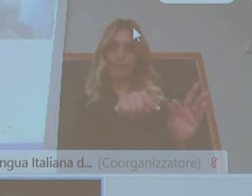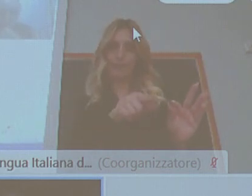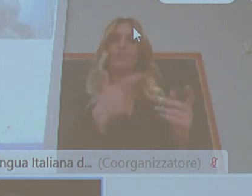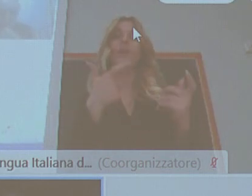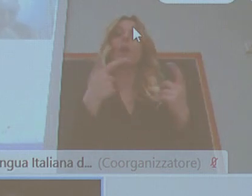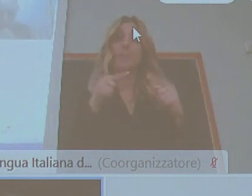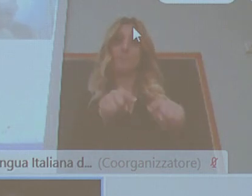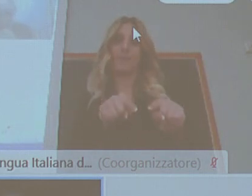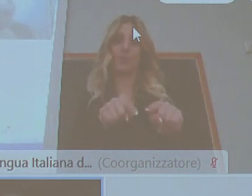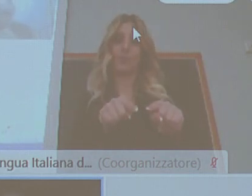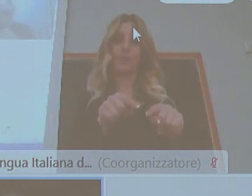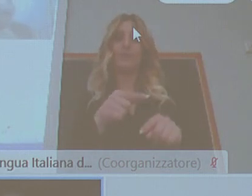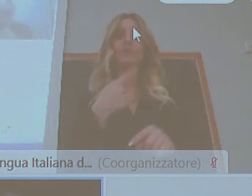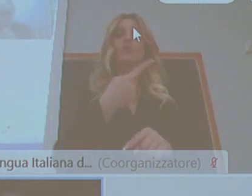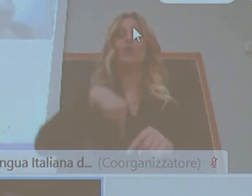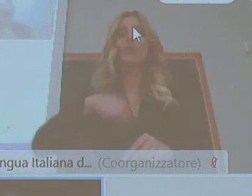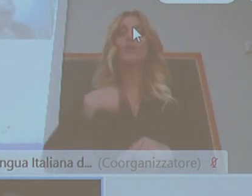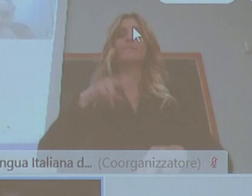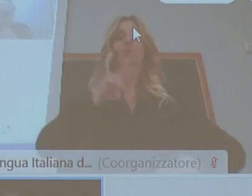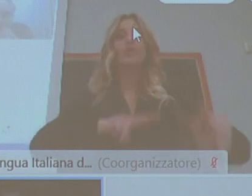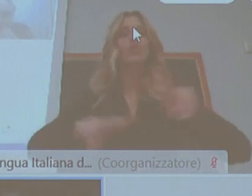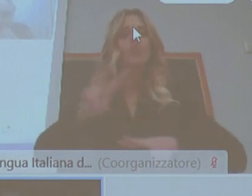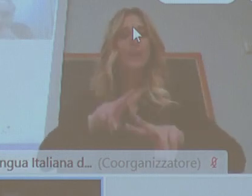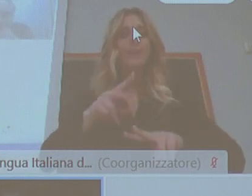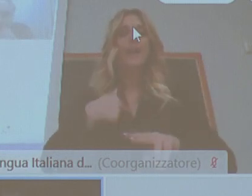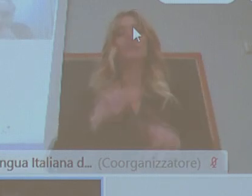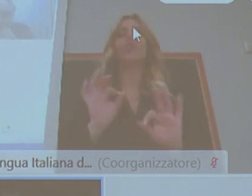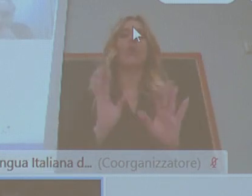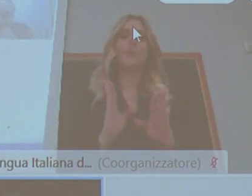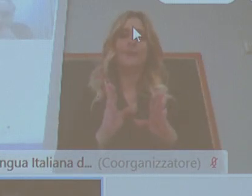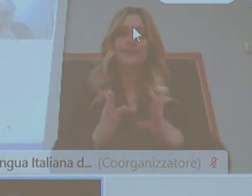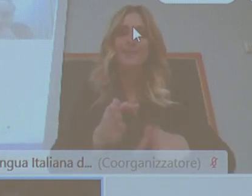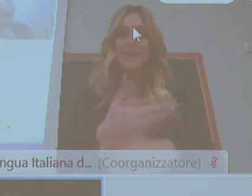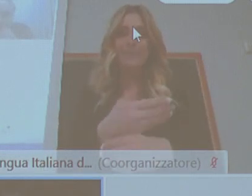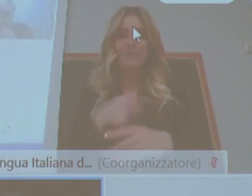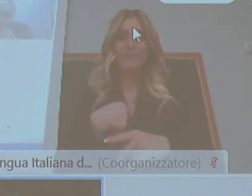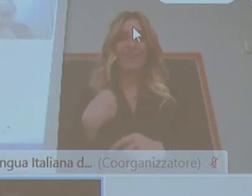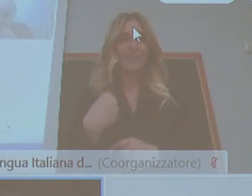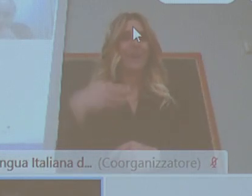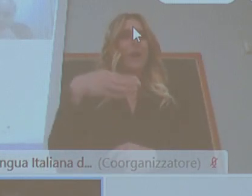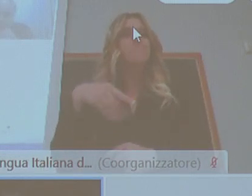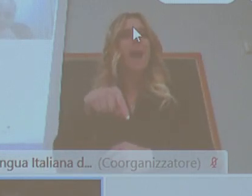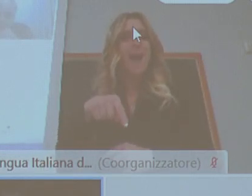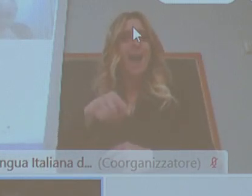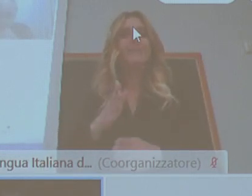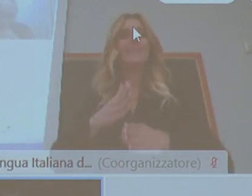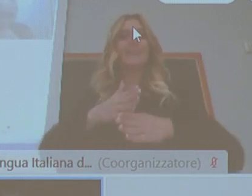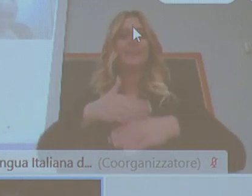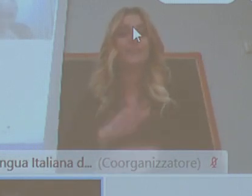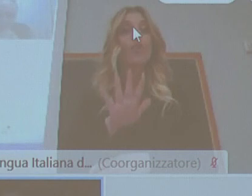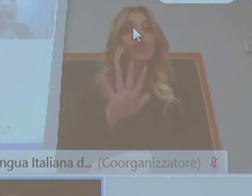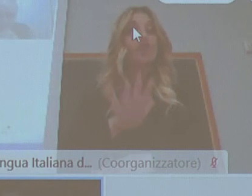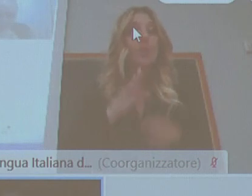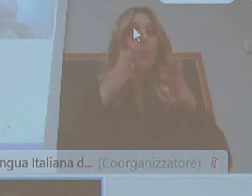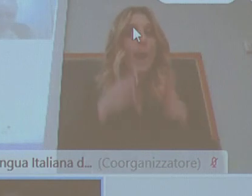per questo abbiamo cercato di suddividere il master in 5